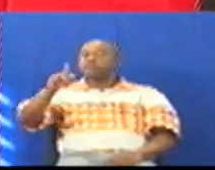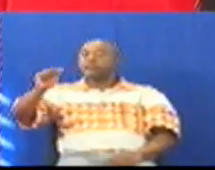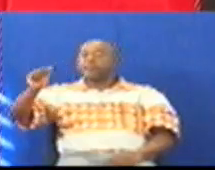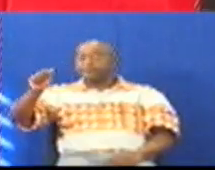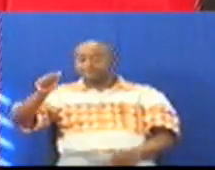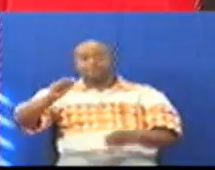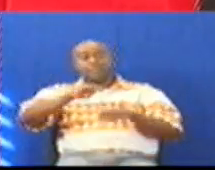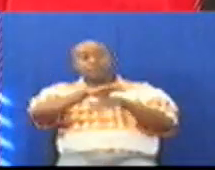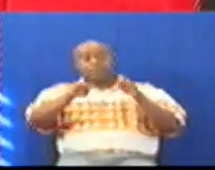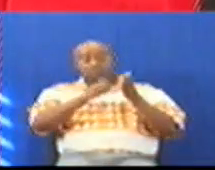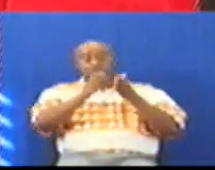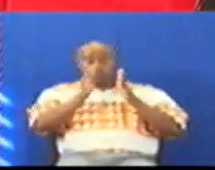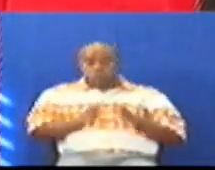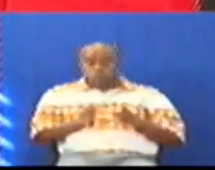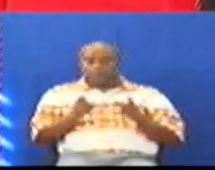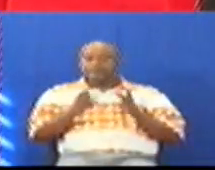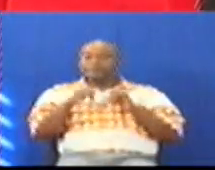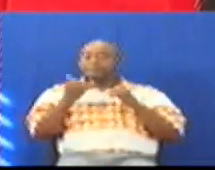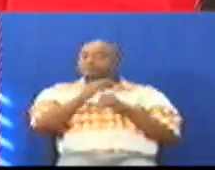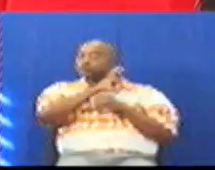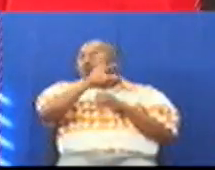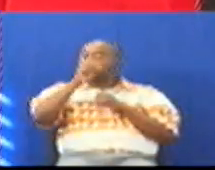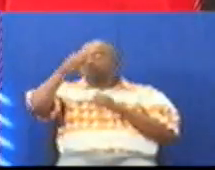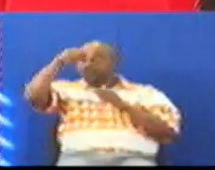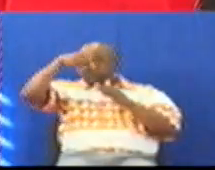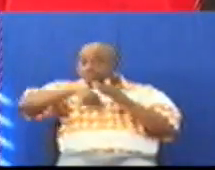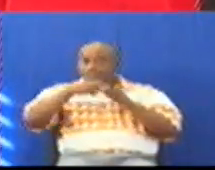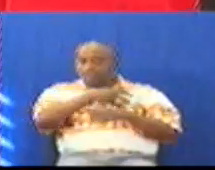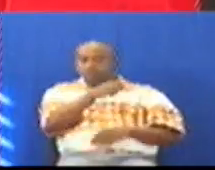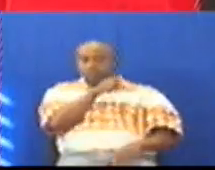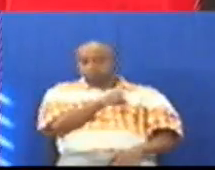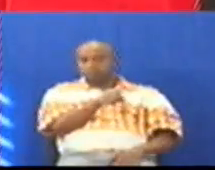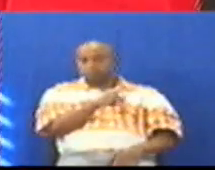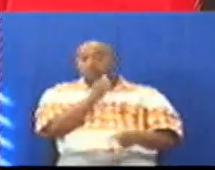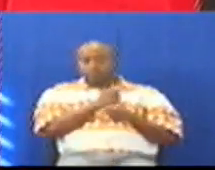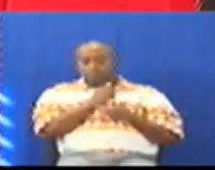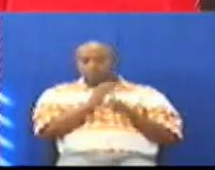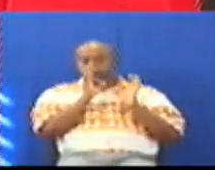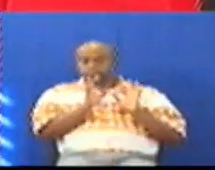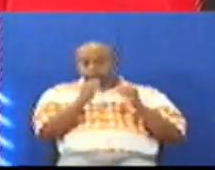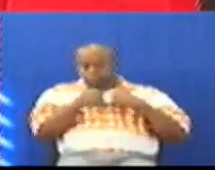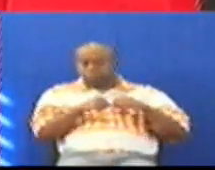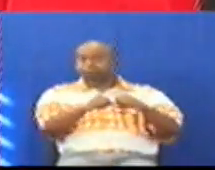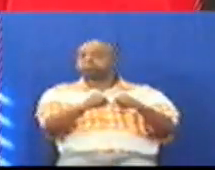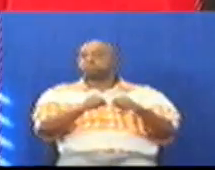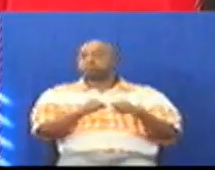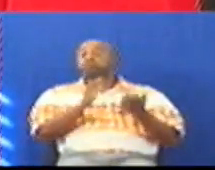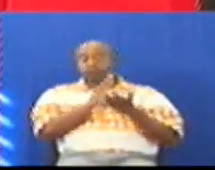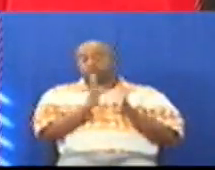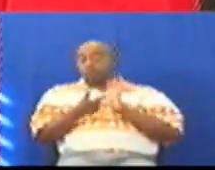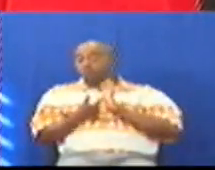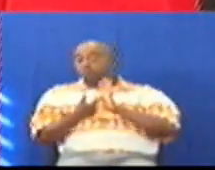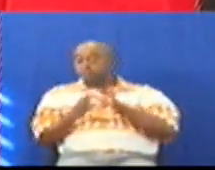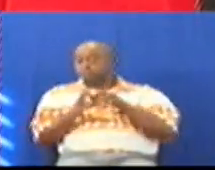wakuu na taasisi zote ambazo ziko chini ya wizara hii kwa kazi nzuri wanayofanya. Wameonyesha ushirikiano mzuri sana